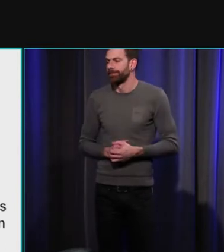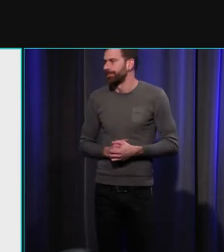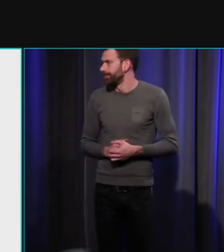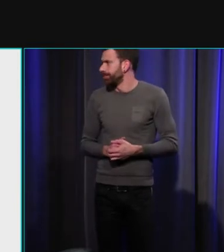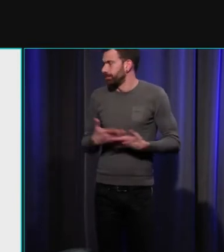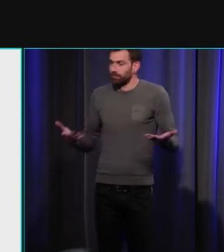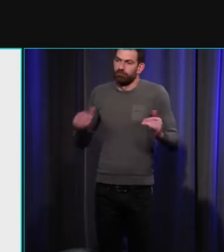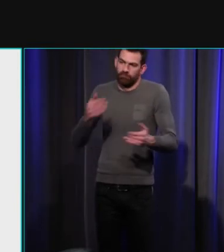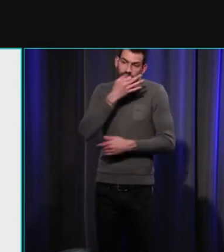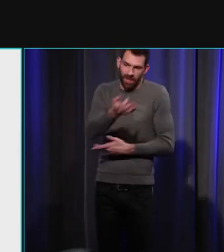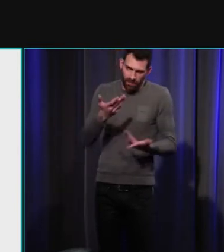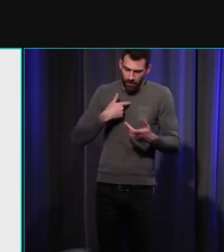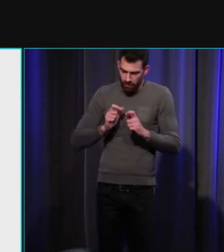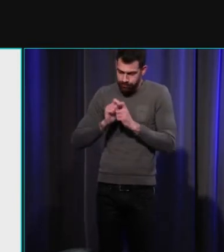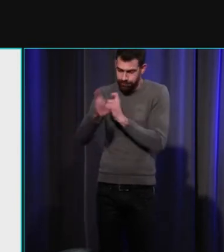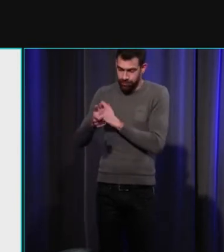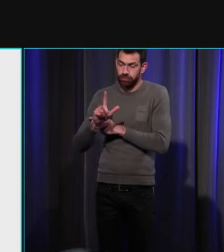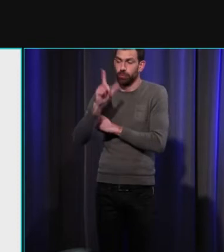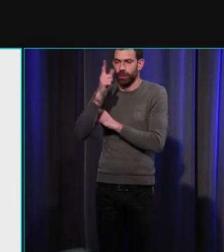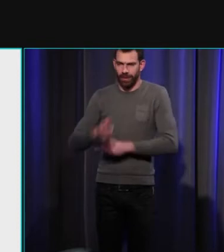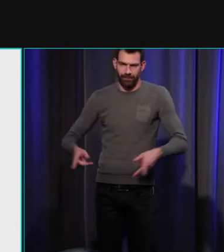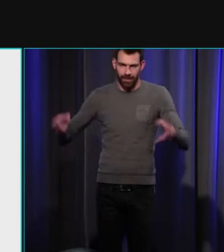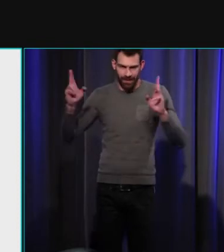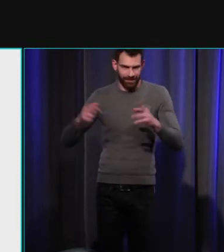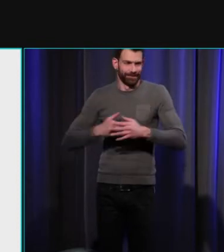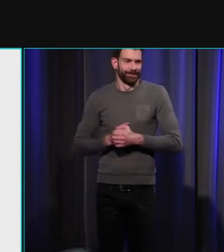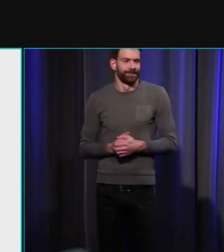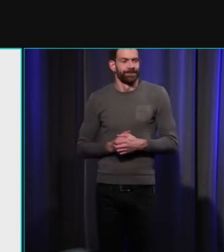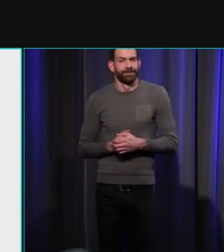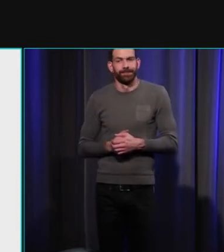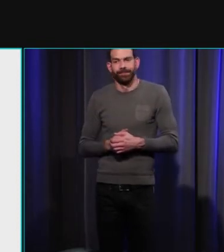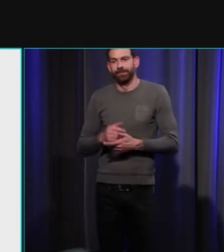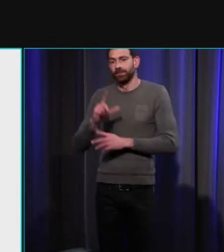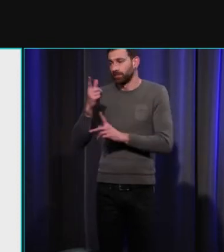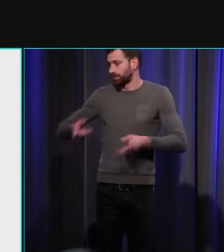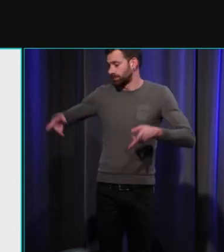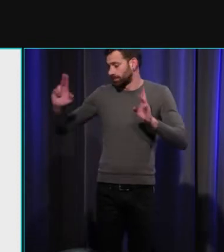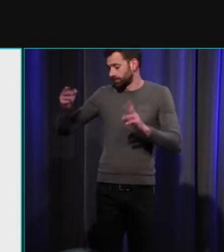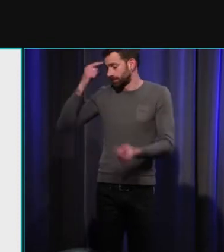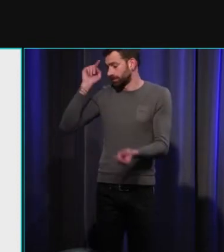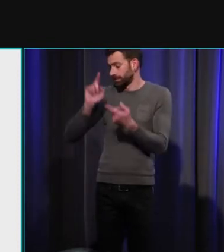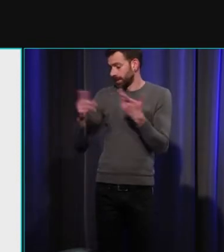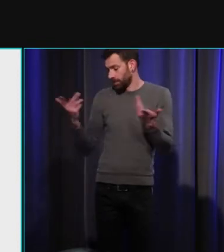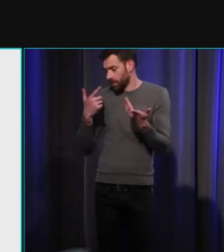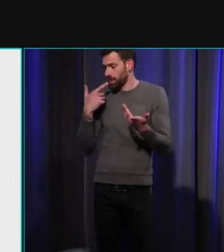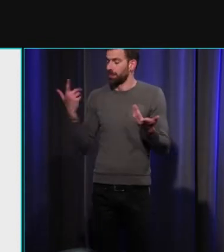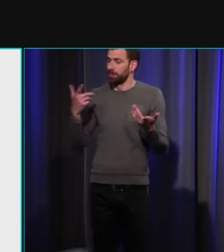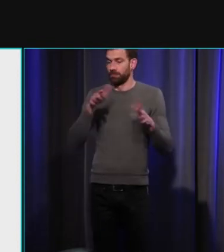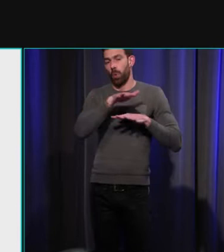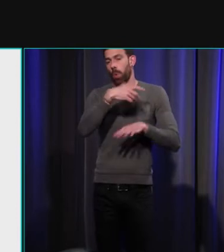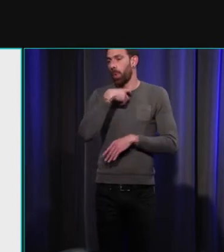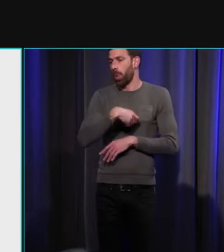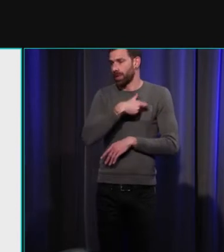aussi à le dire avant de rentrer dans la deuxième partie qui concerne les critiques partiel contre